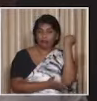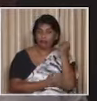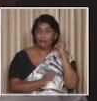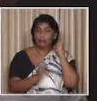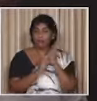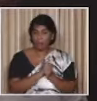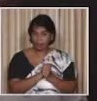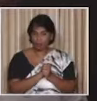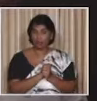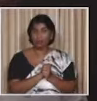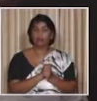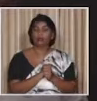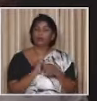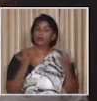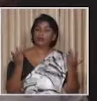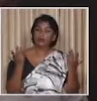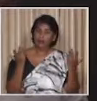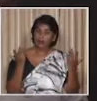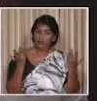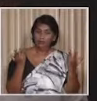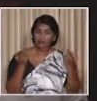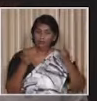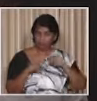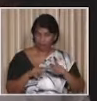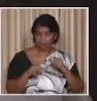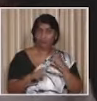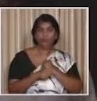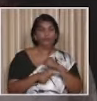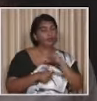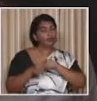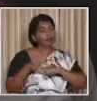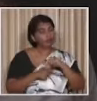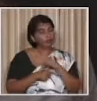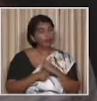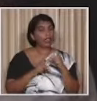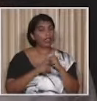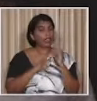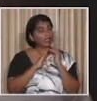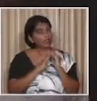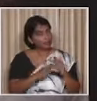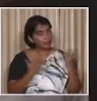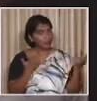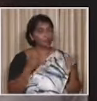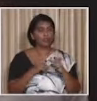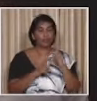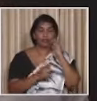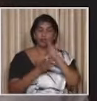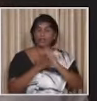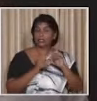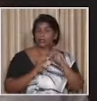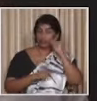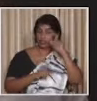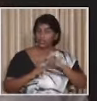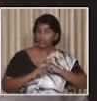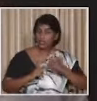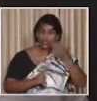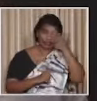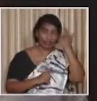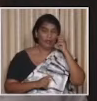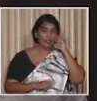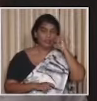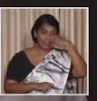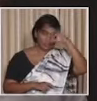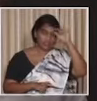හෝල්ඩ්, ඊට පස්සේ රාජ්‍ය ආයතන, දෙපාර්තමේන්තු, මහජන ජීවිත, දෙමළ සිංහල